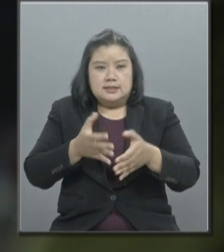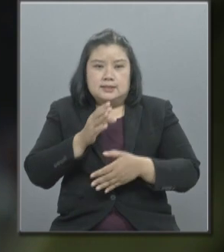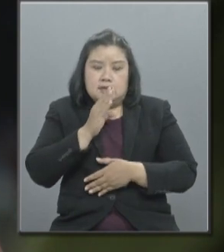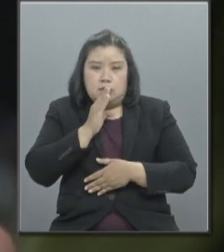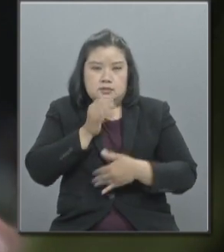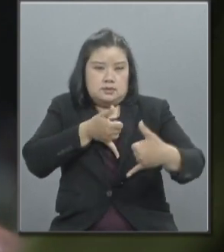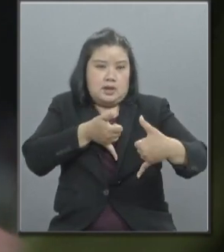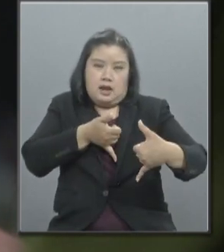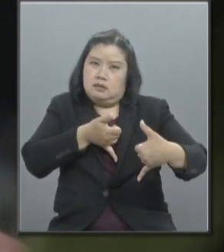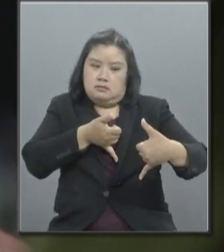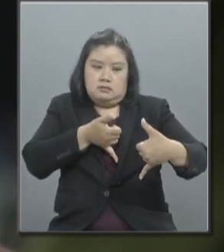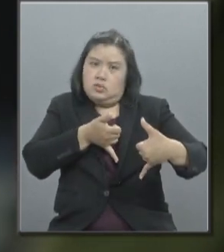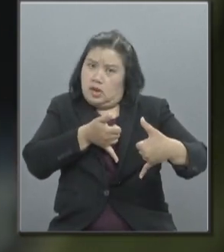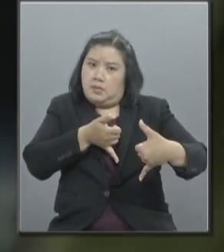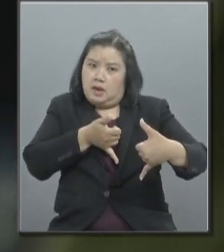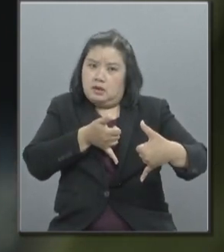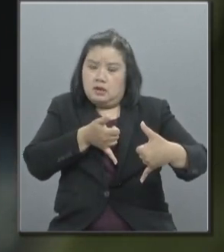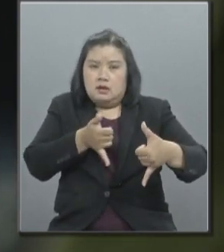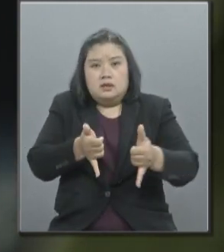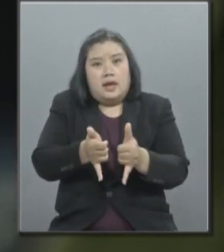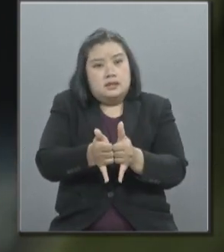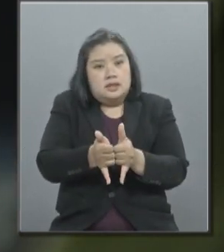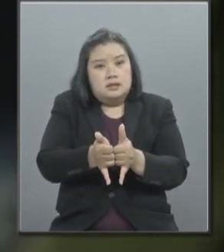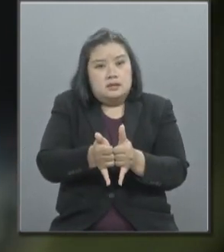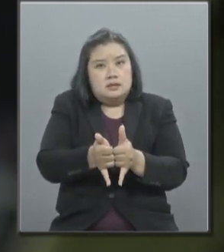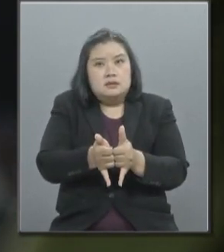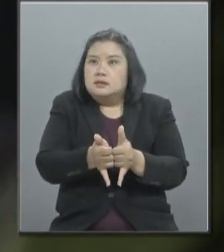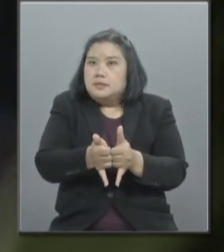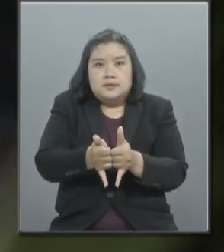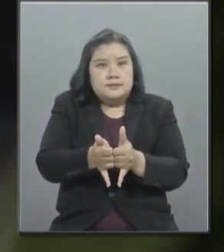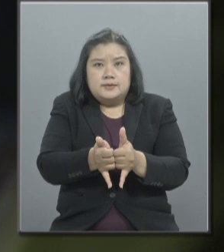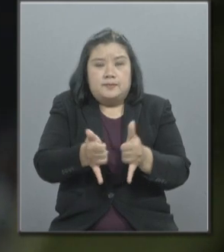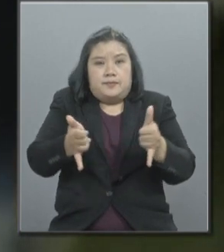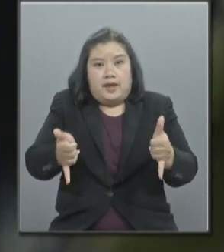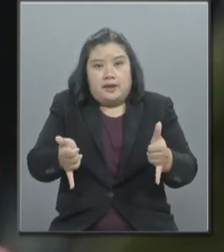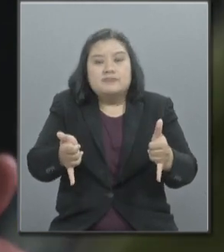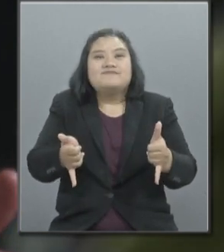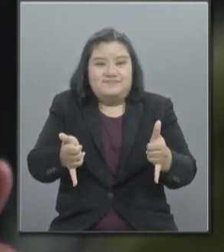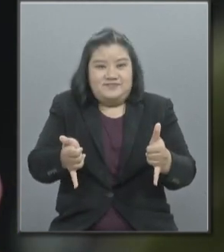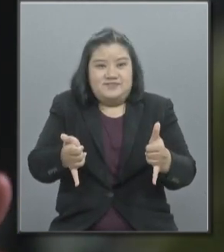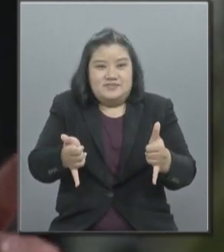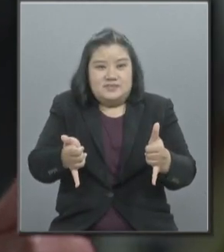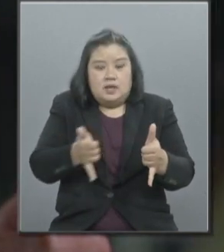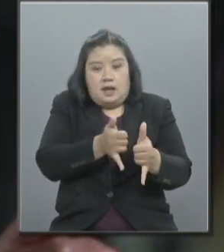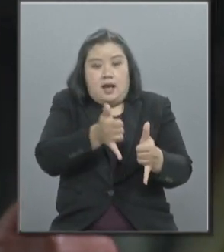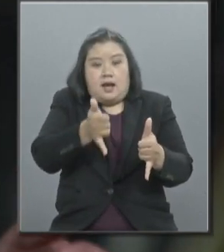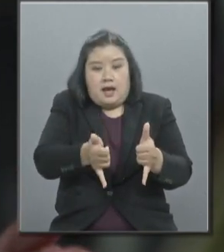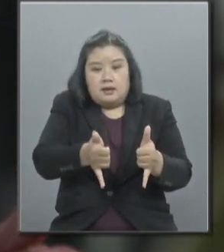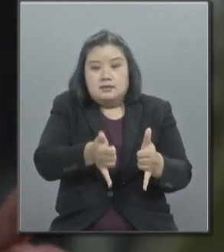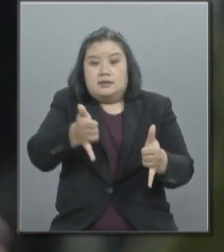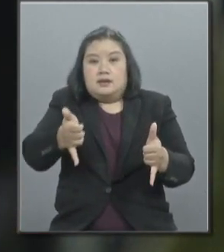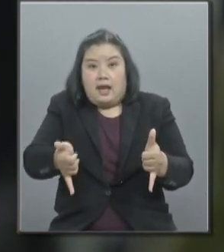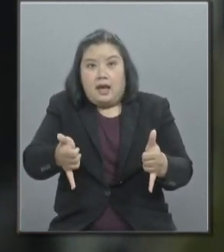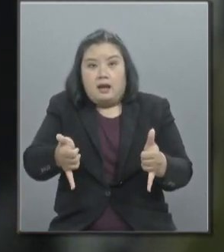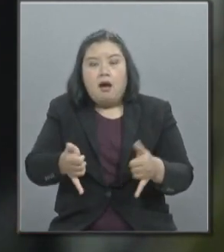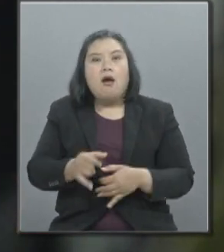หากันก็ใช้ระยะห่างแบบนี้ถ้าใกล้ชิดกันเราต้องมีสีหน้าใกล้ชิดกันเราว่าระยะห่างระยะห่างระยะห่างคุณหมอก็จะเข้าใ